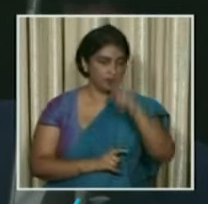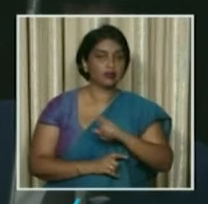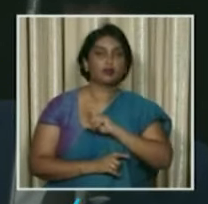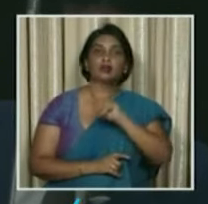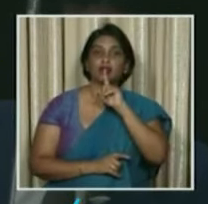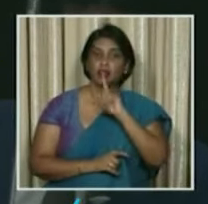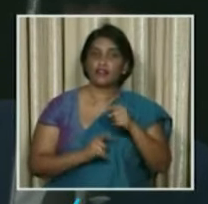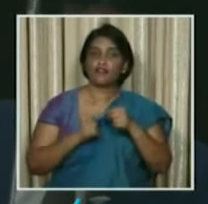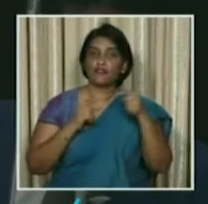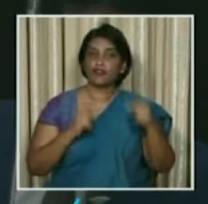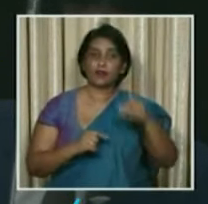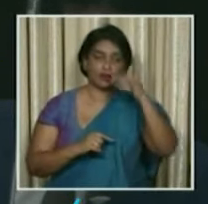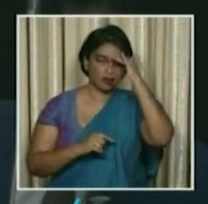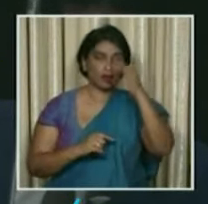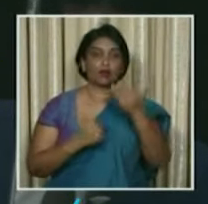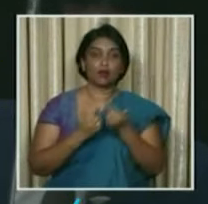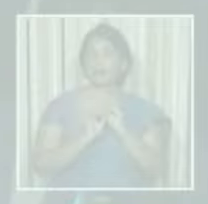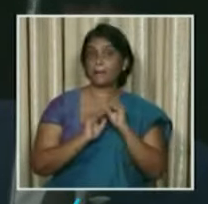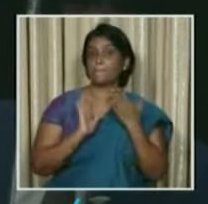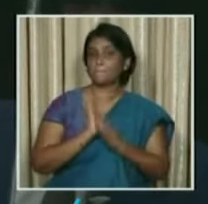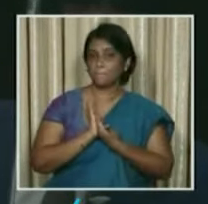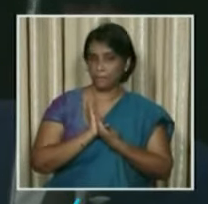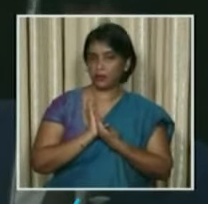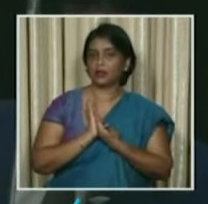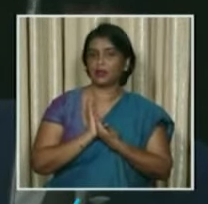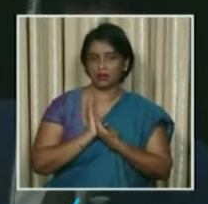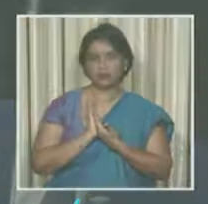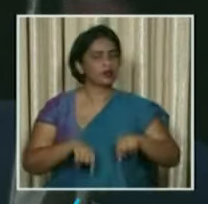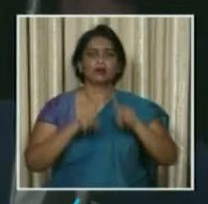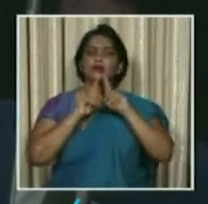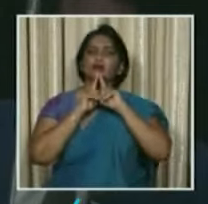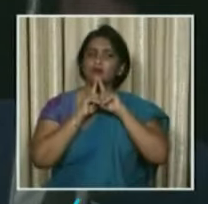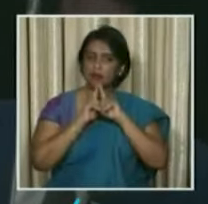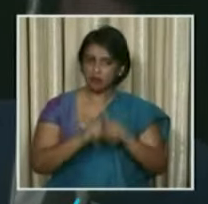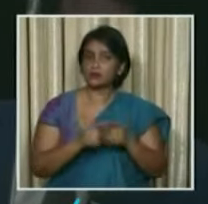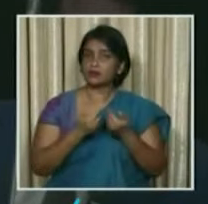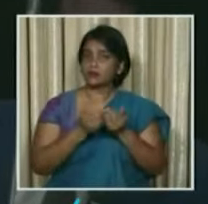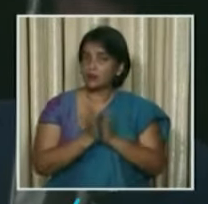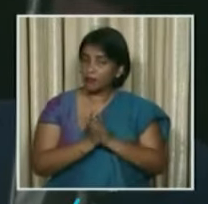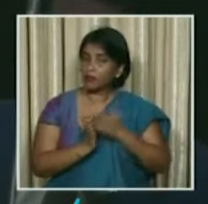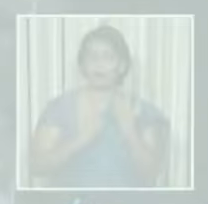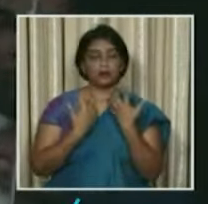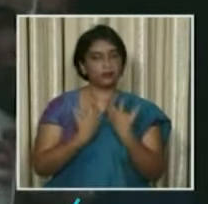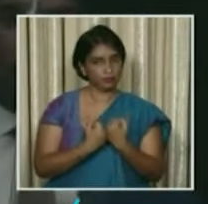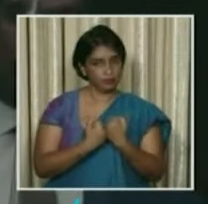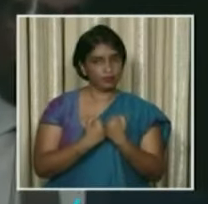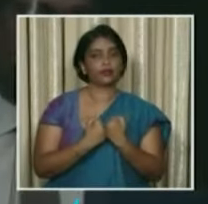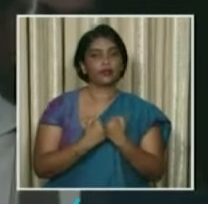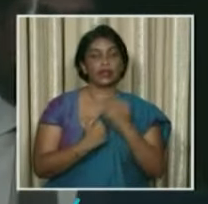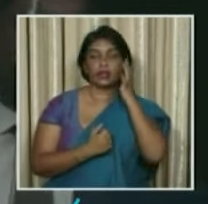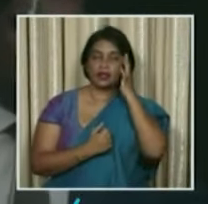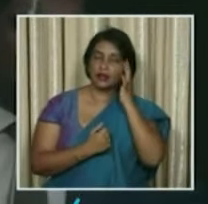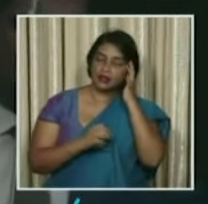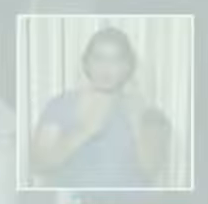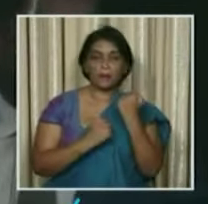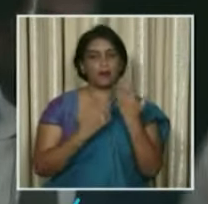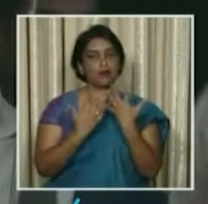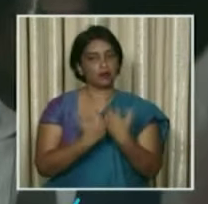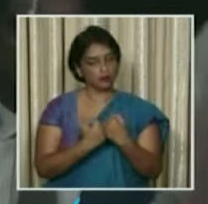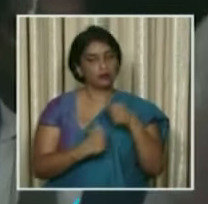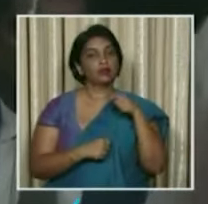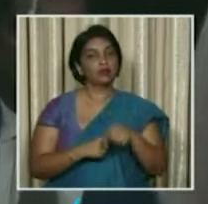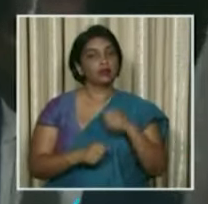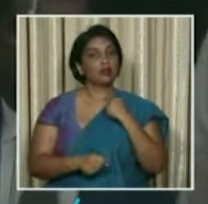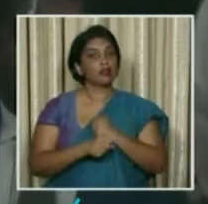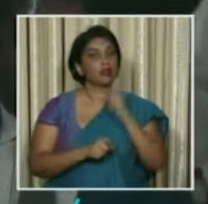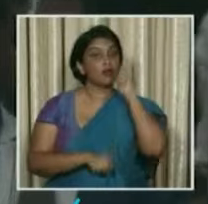කරනවා විපක්ෂ නායකවරයා විදියට තමන්ගේ ප්‍රතිපත්ති ගැන. මම දැනගන්න කැමතියි තමුන්ට කවදා හරි දවසක සිහිනෙන් හරි බලයක් හම්බ වුණොත් මේ